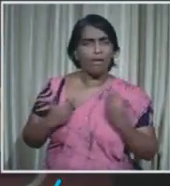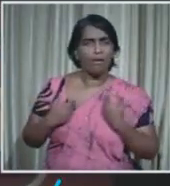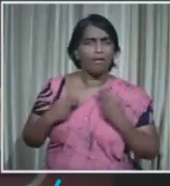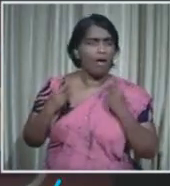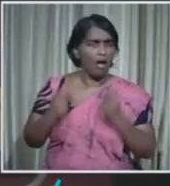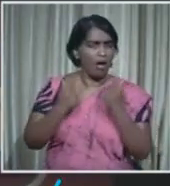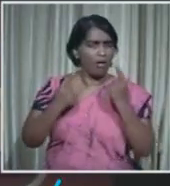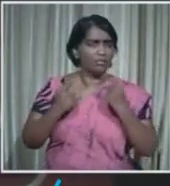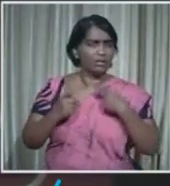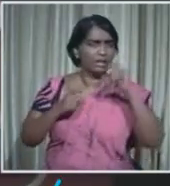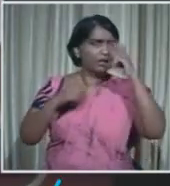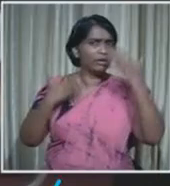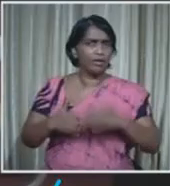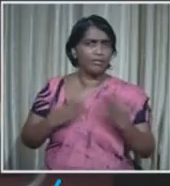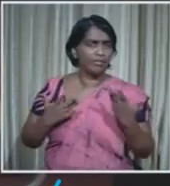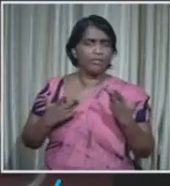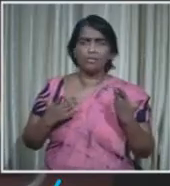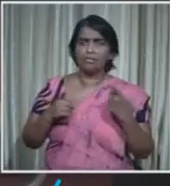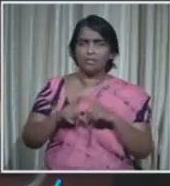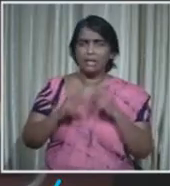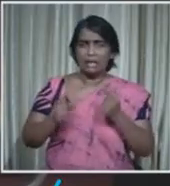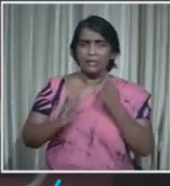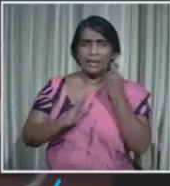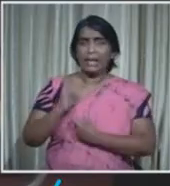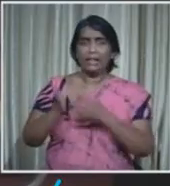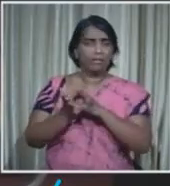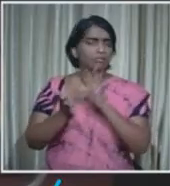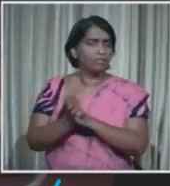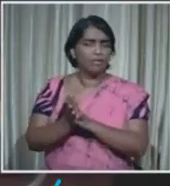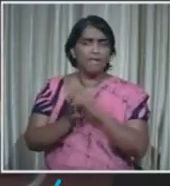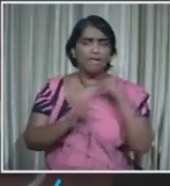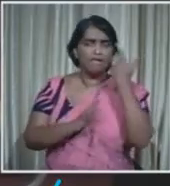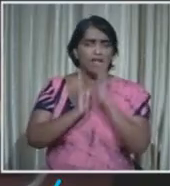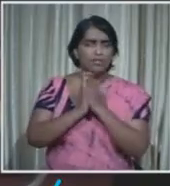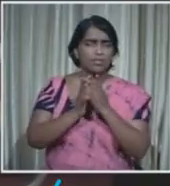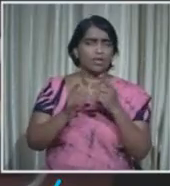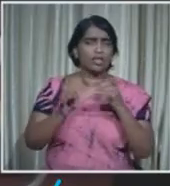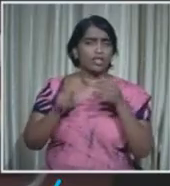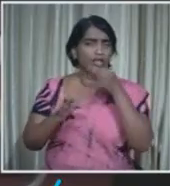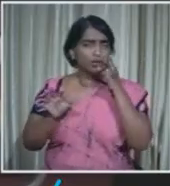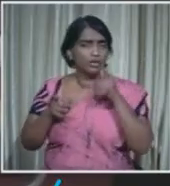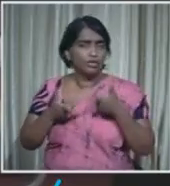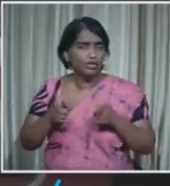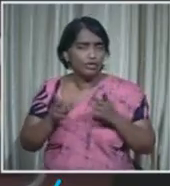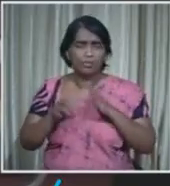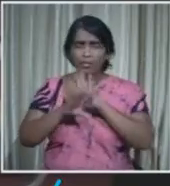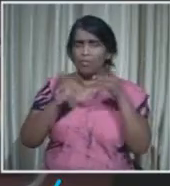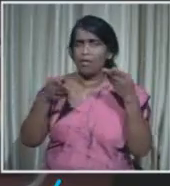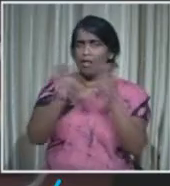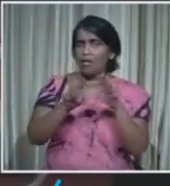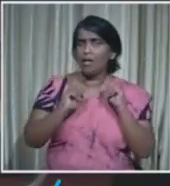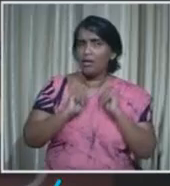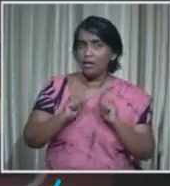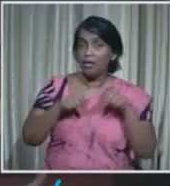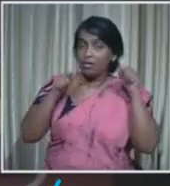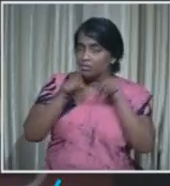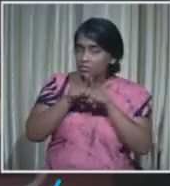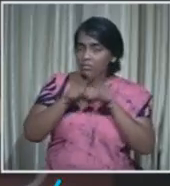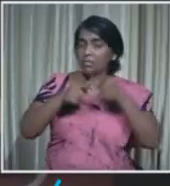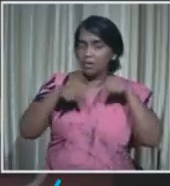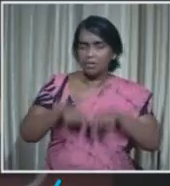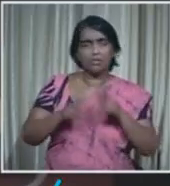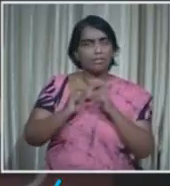ඉමර්ජන්සි දැම්මේ ඇයි කර්ෆියු දැම්මේ ඇයි සෝෂල් මීඩියා බෑන් කරේ ඒ විතරක් නෙමෙයි ගරු කතානායකතුමනි අද බරපතල තත්ත්වයක්